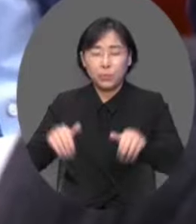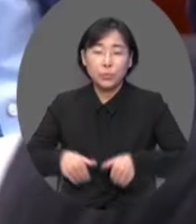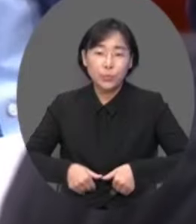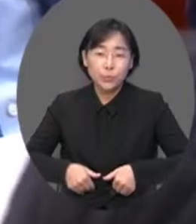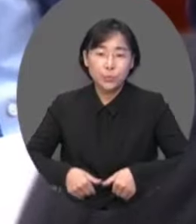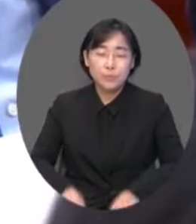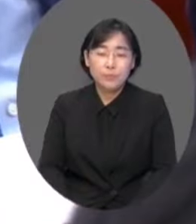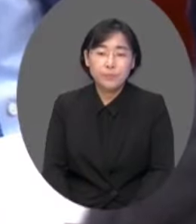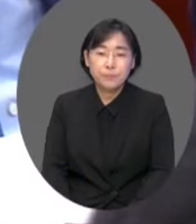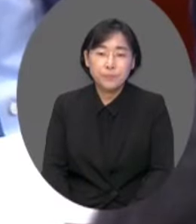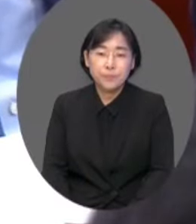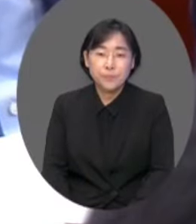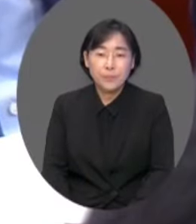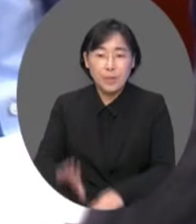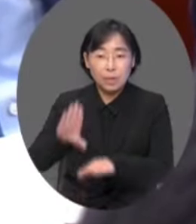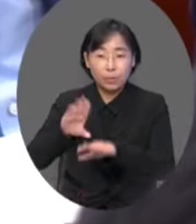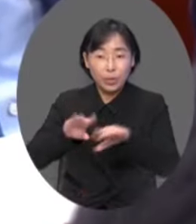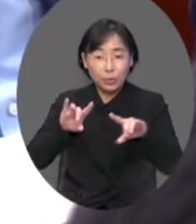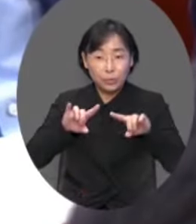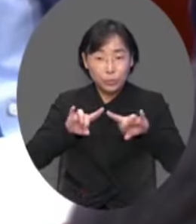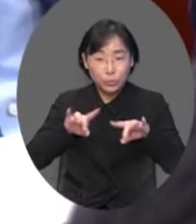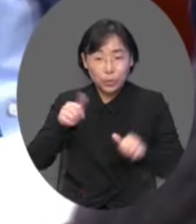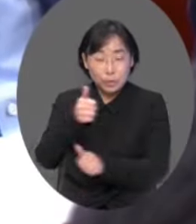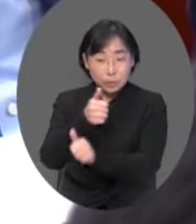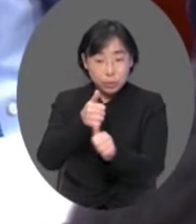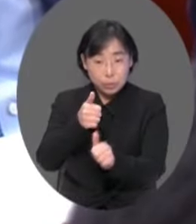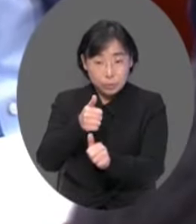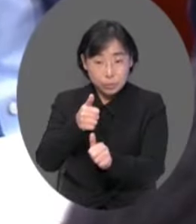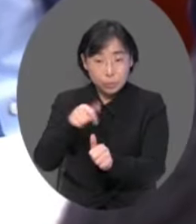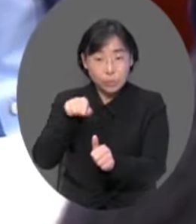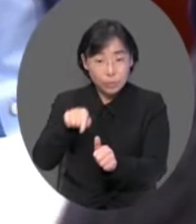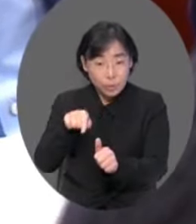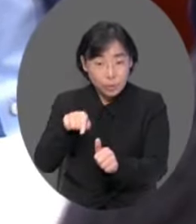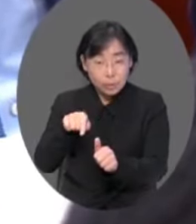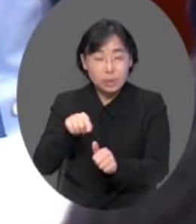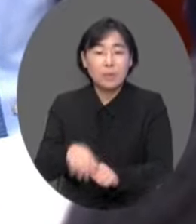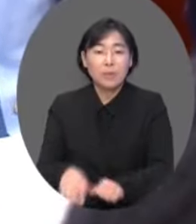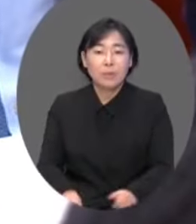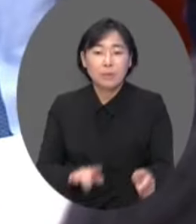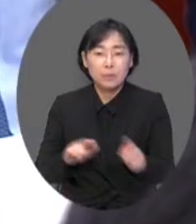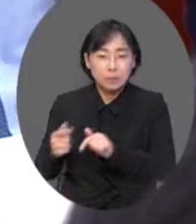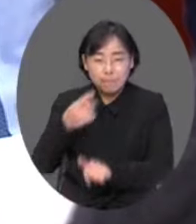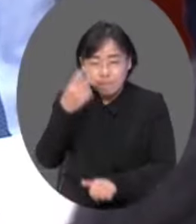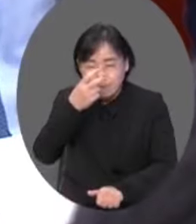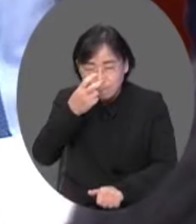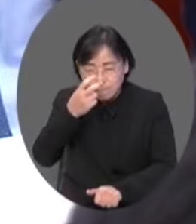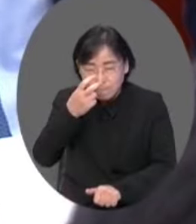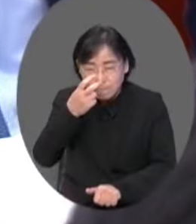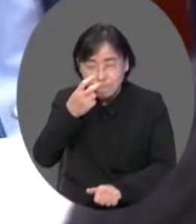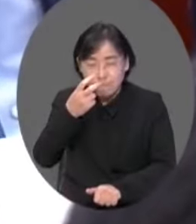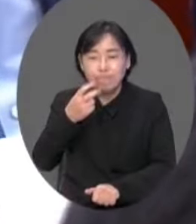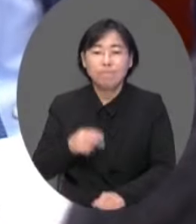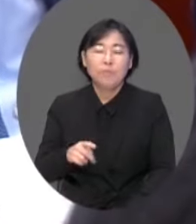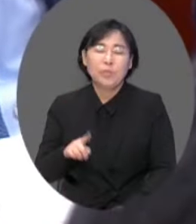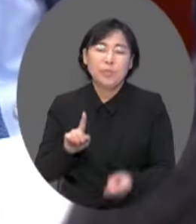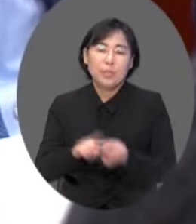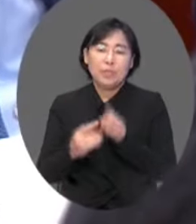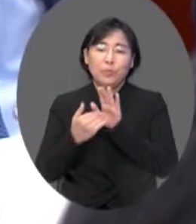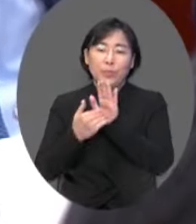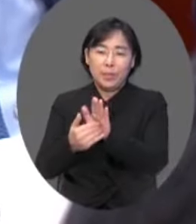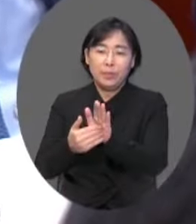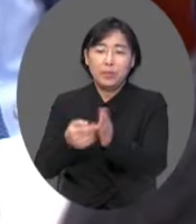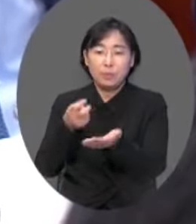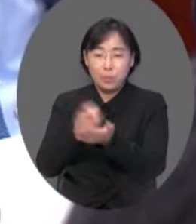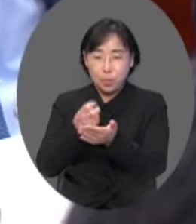저는 방통위의 사정기관 진주를 방지하는, 금지하는 법안을 준비 중에 있습니다.